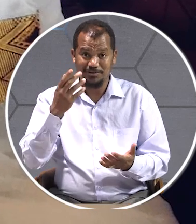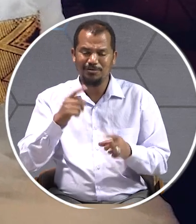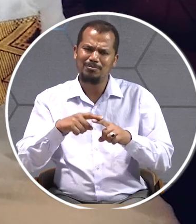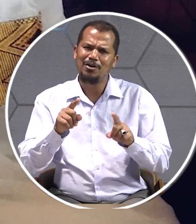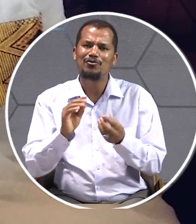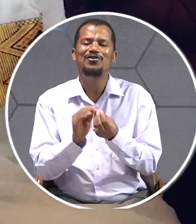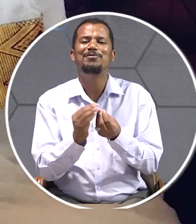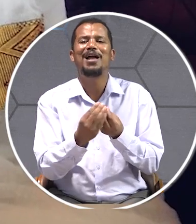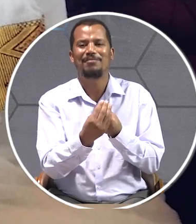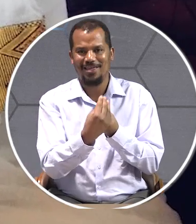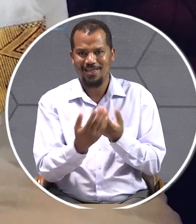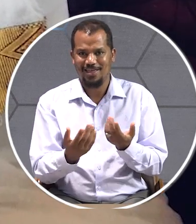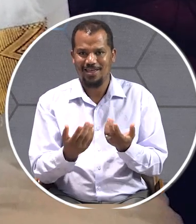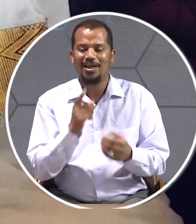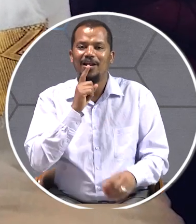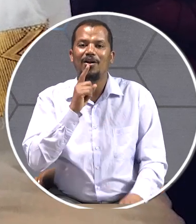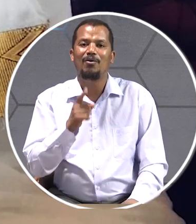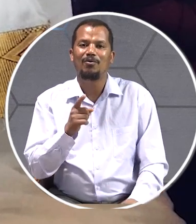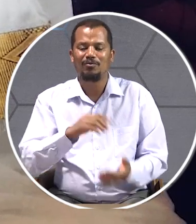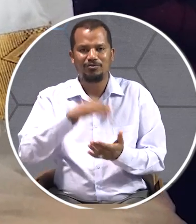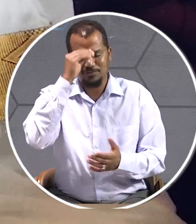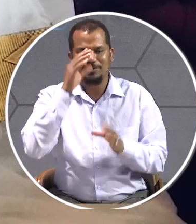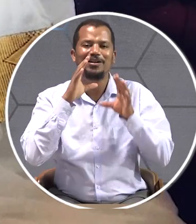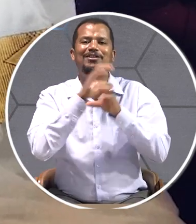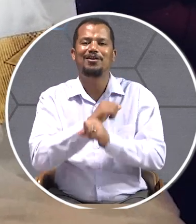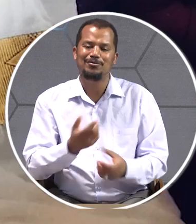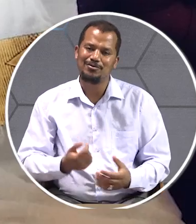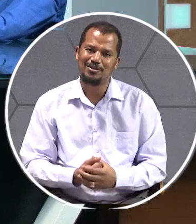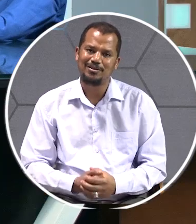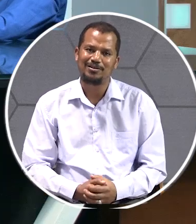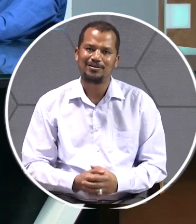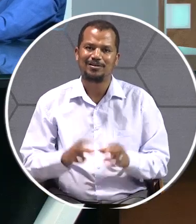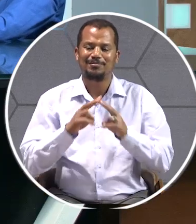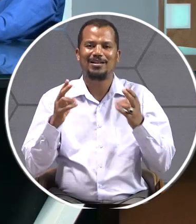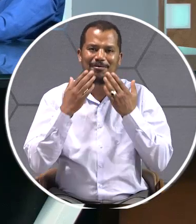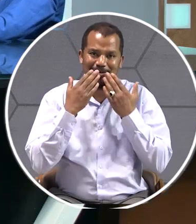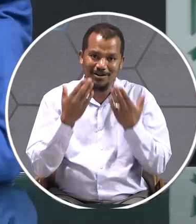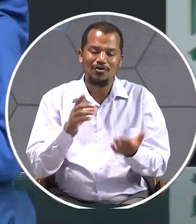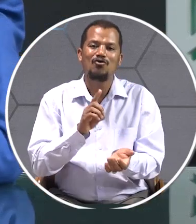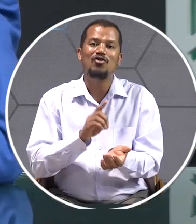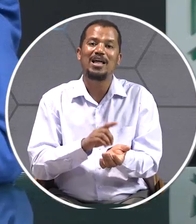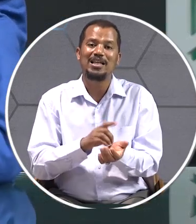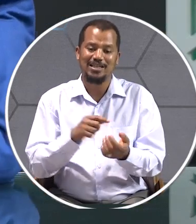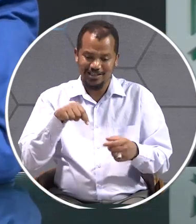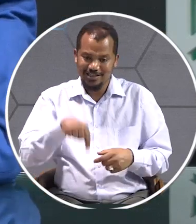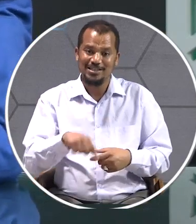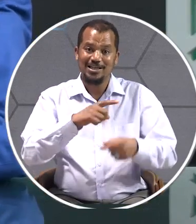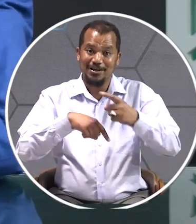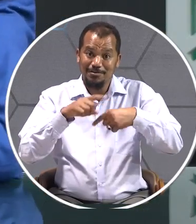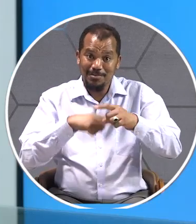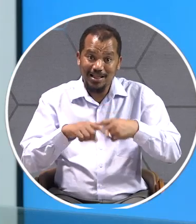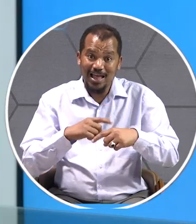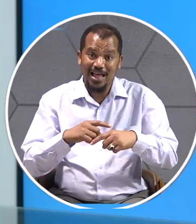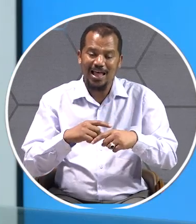በልዩ እንክብካቤ ነው ትምህርቴን የተማርኩት። በጣም ነው የምናመሰግነው ዶክተር፣ እንግዲህ እዚህ ስቱዲዮችን